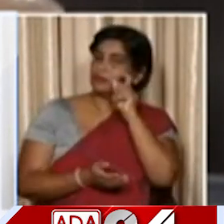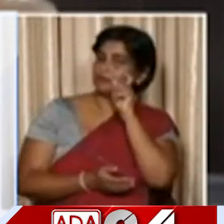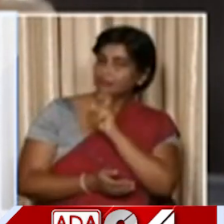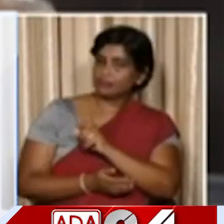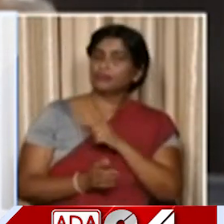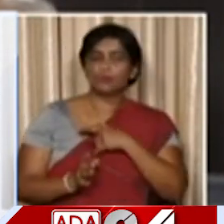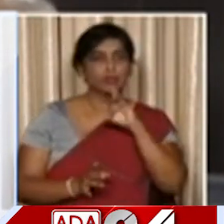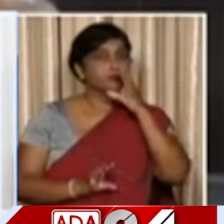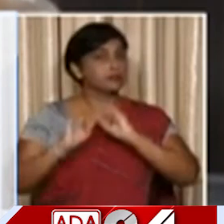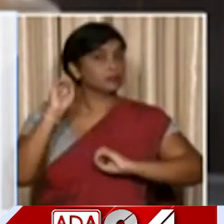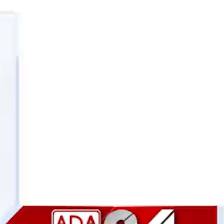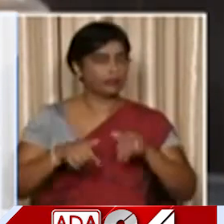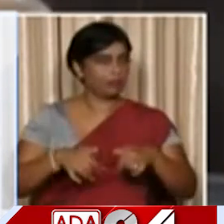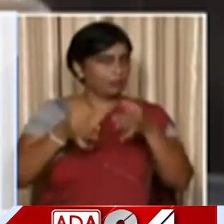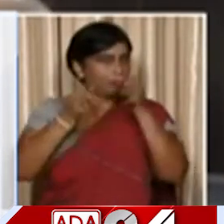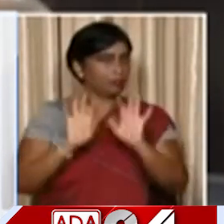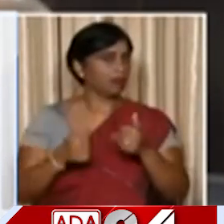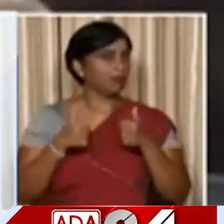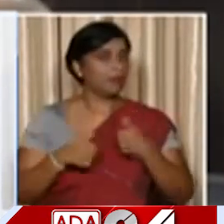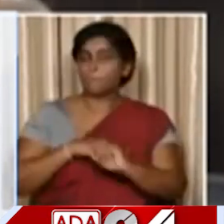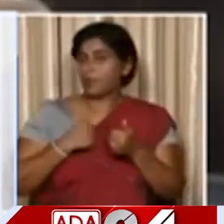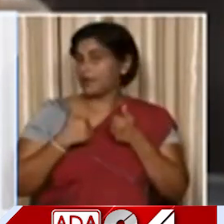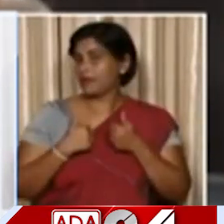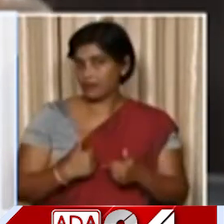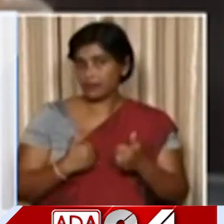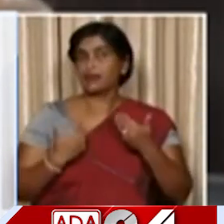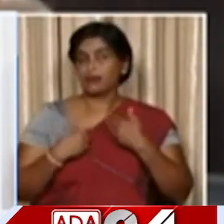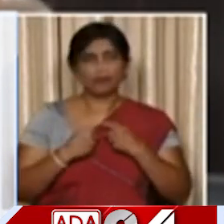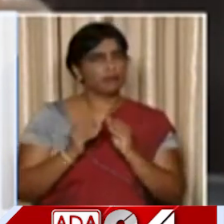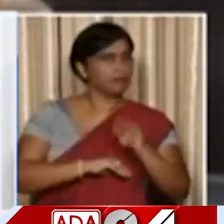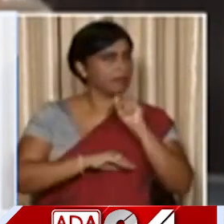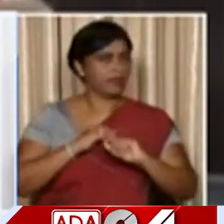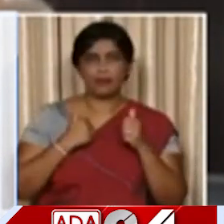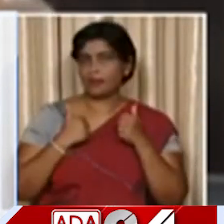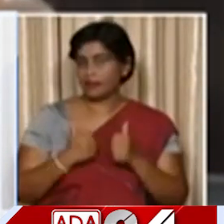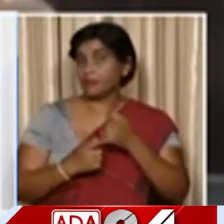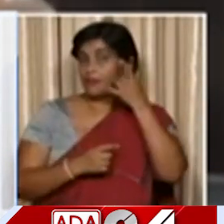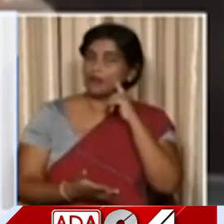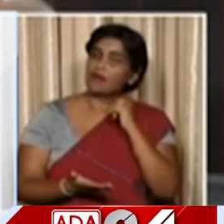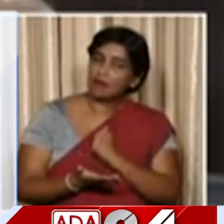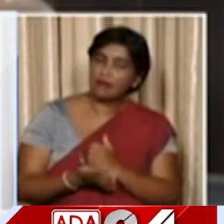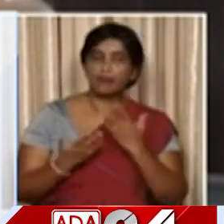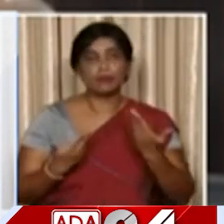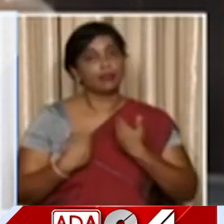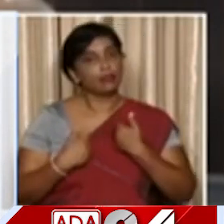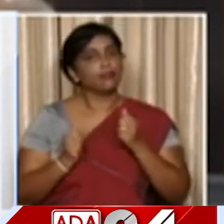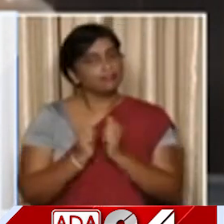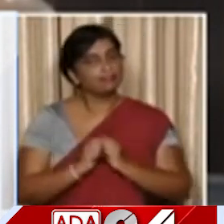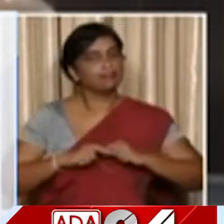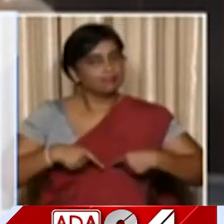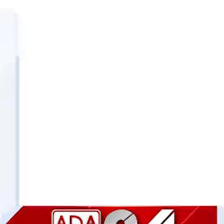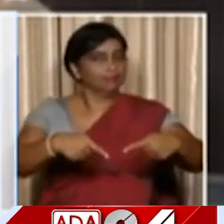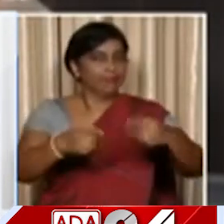බලද්දී 100%ක්ම සනාථ වෙනවා. අපේ සැලසුම් නිවැරදි. අපේ උපාය මාර්ග නිවැරදි. ඒ නිසා අමාරුවෙන් වුණත් අපි මේ ගමන ඉතිරි